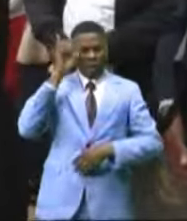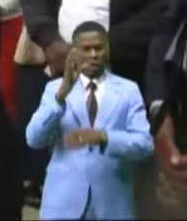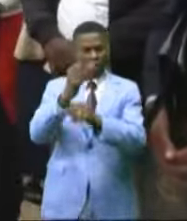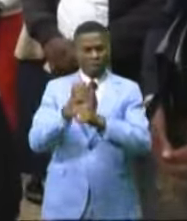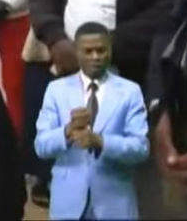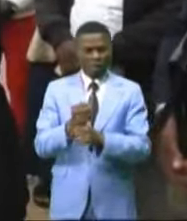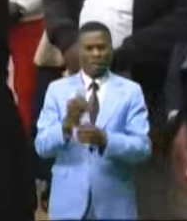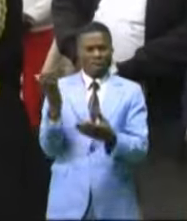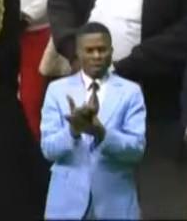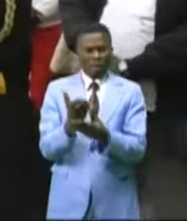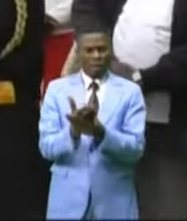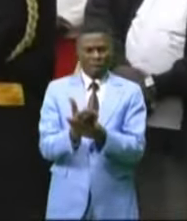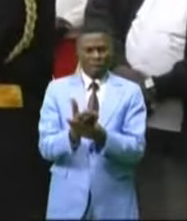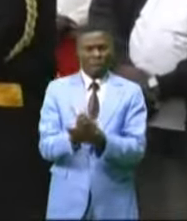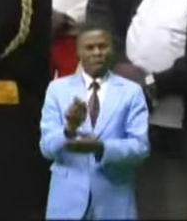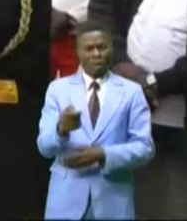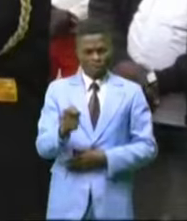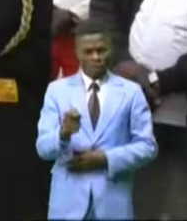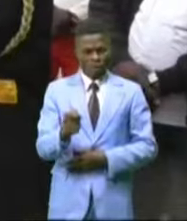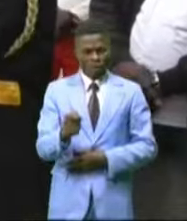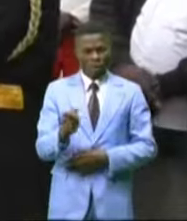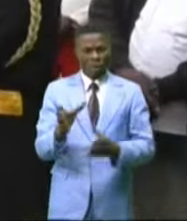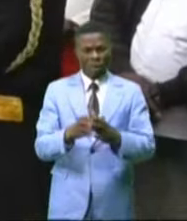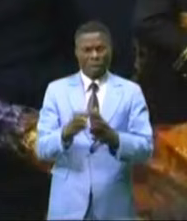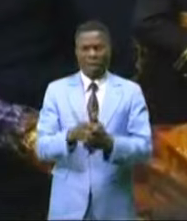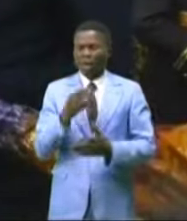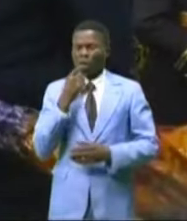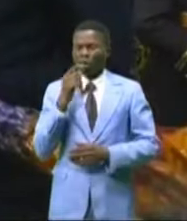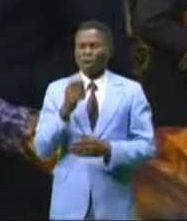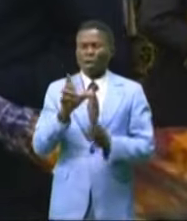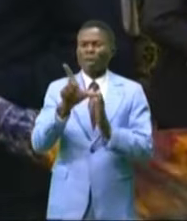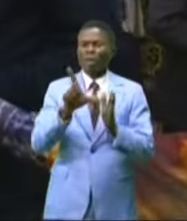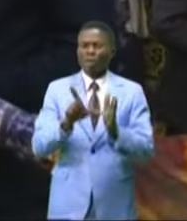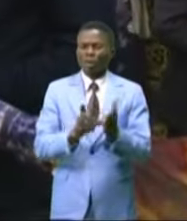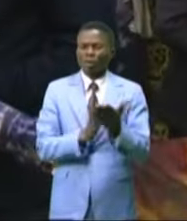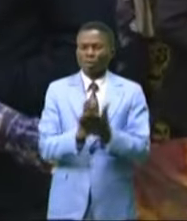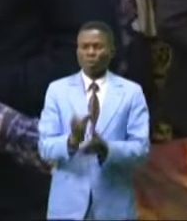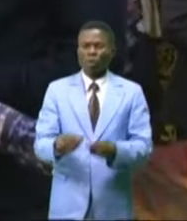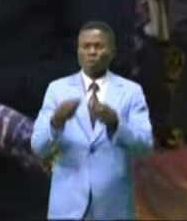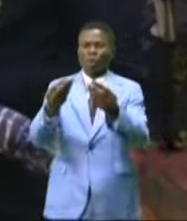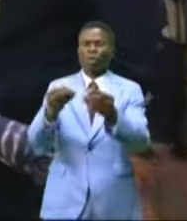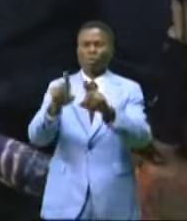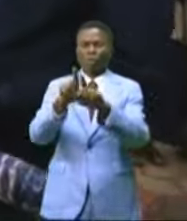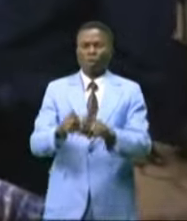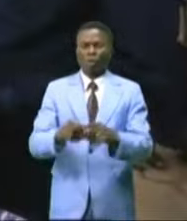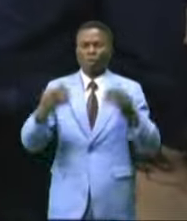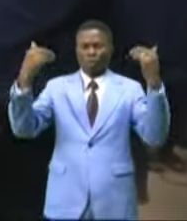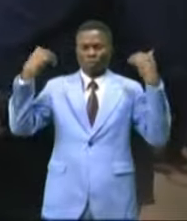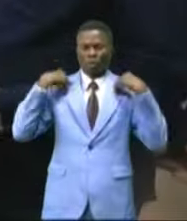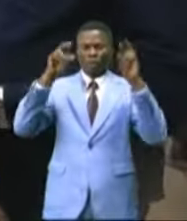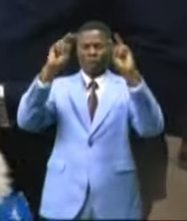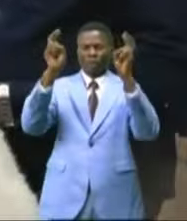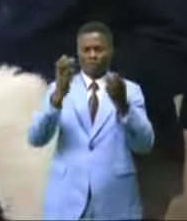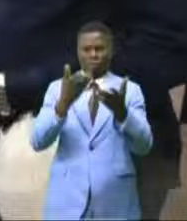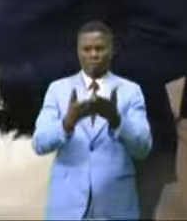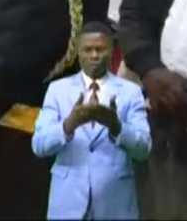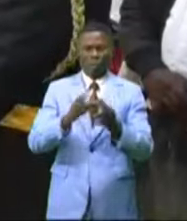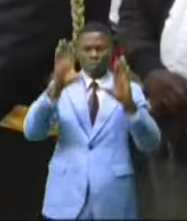tour les documents et les clair avec les instructions fermes avant de les remettre aussi au commandant ville